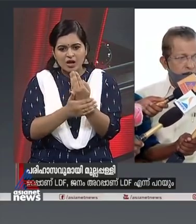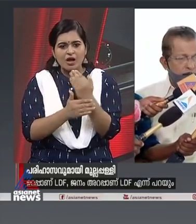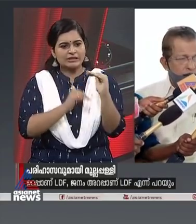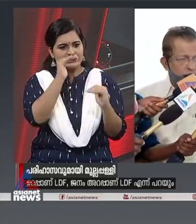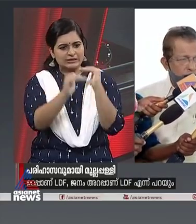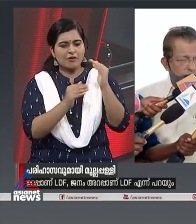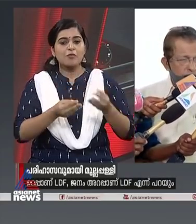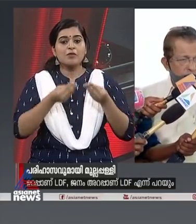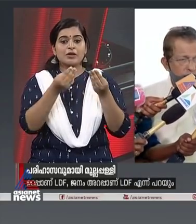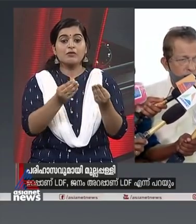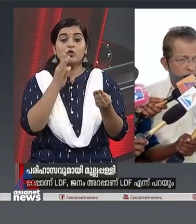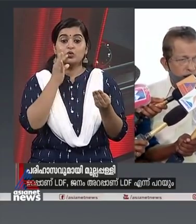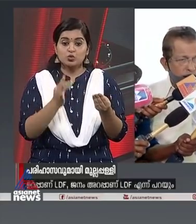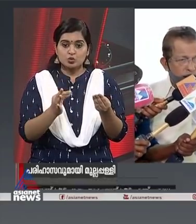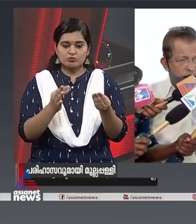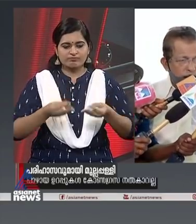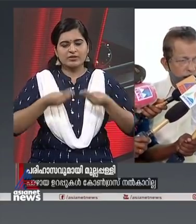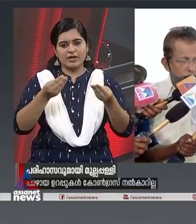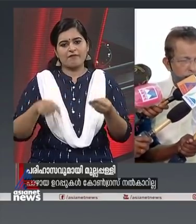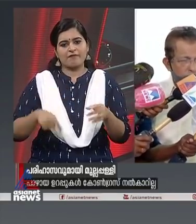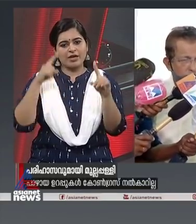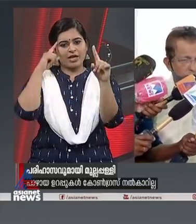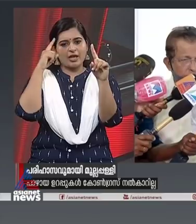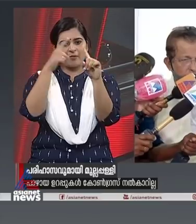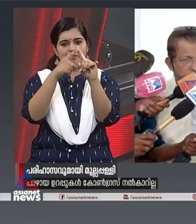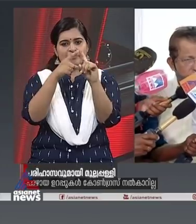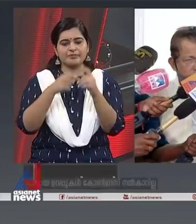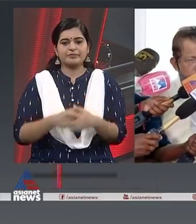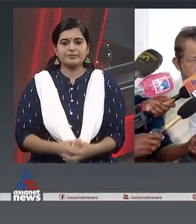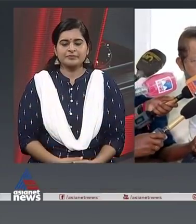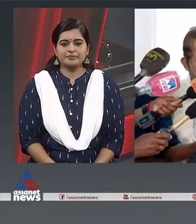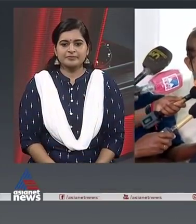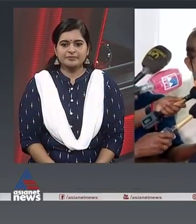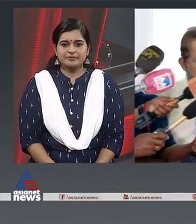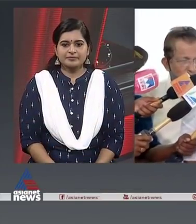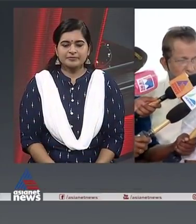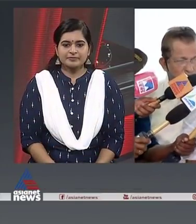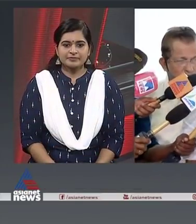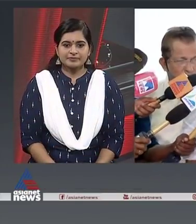നൽകിയ പാർട്ടിയാണ്. ഞങ്ങളുടെ ഉറപ്പെന്താണെന്ന് നിങ്ങൾ കാണാം. ഇത് കുറിപ്പിന്റെ ഉറപ്പല്ല, മനസ്സിലാക്കണം.